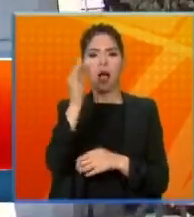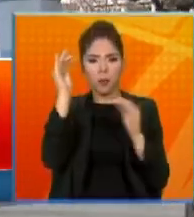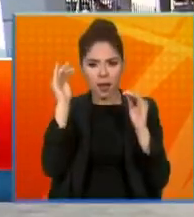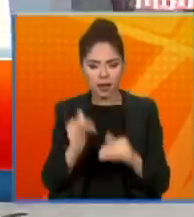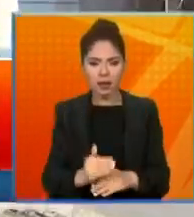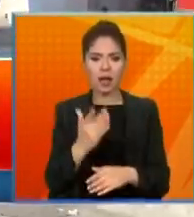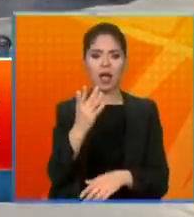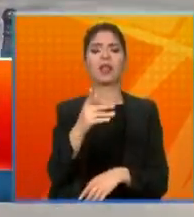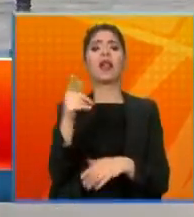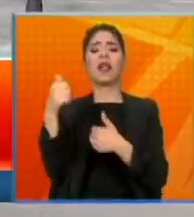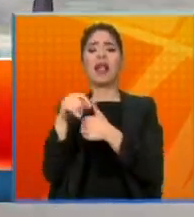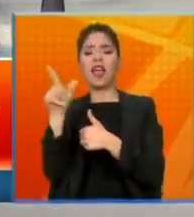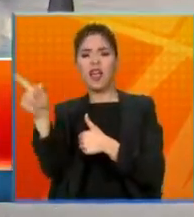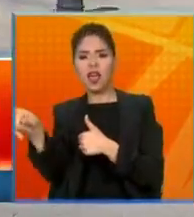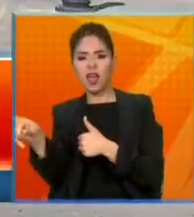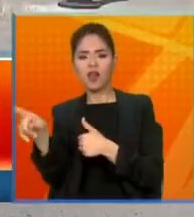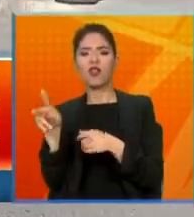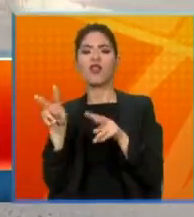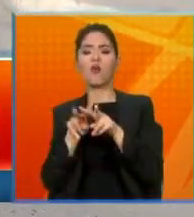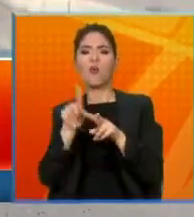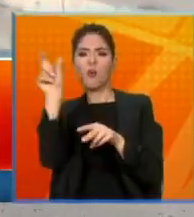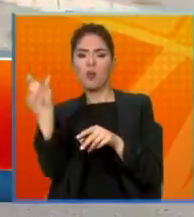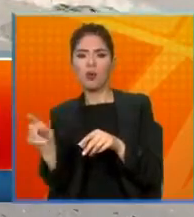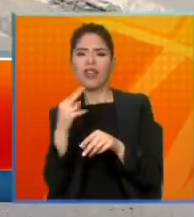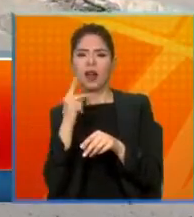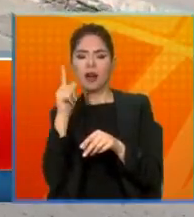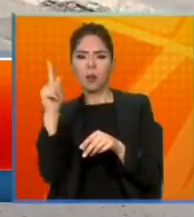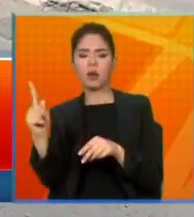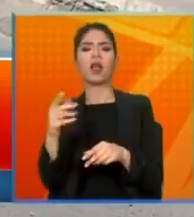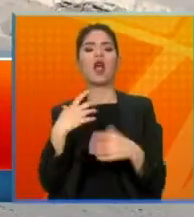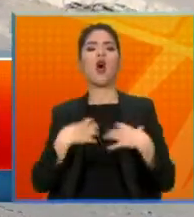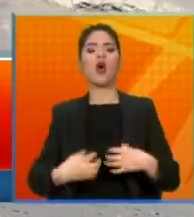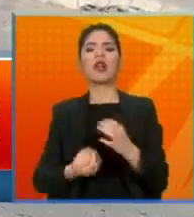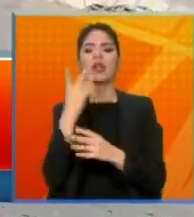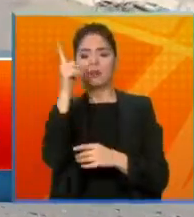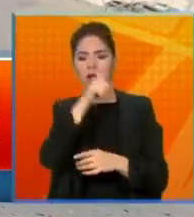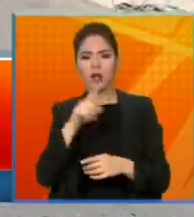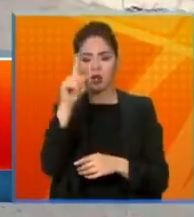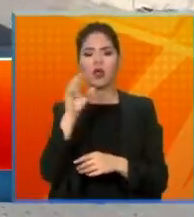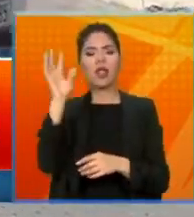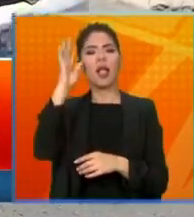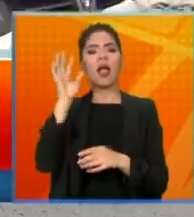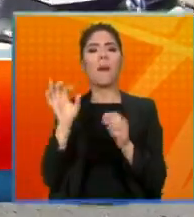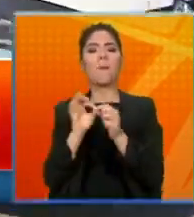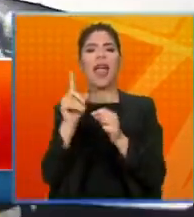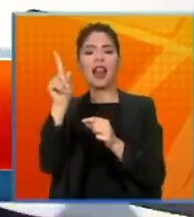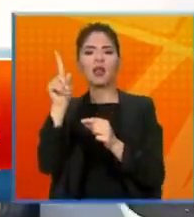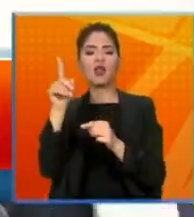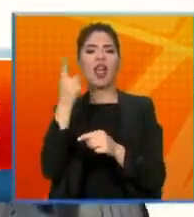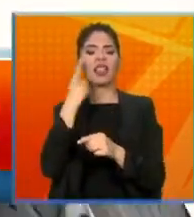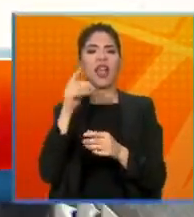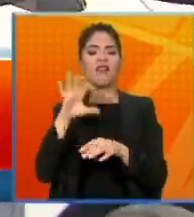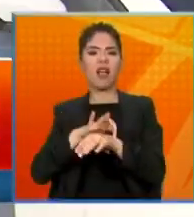Müslüm Gürses'in hayat arkadaşı Muhterem Nur dört gündür organ yetmezliğinden dolayı Beylikdüzü Devlet Hastanesi'nde yoğun